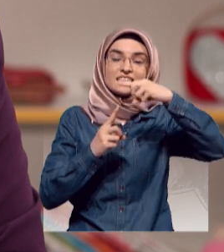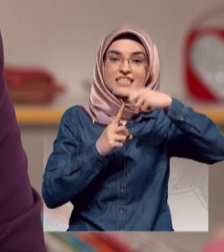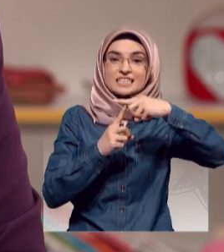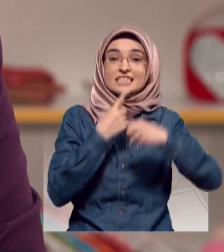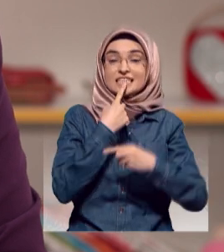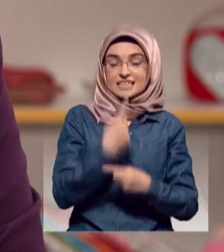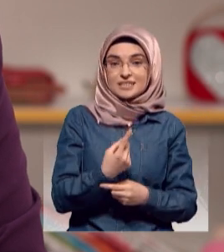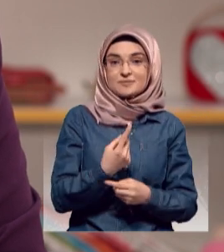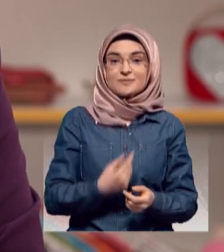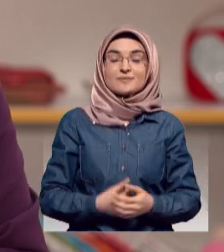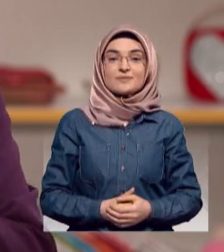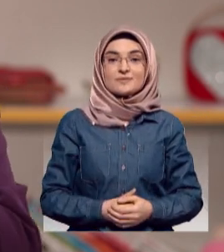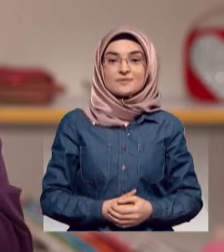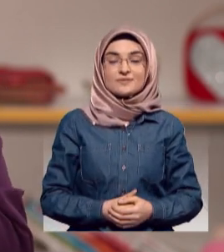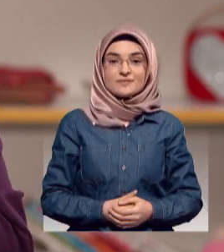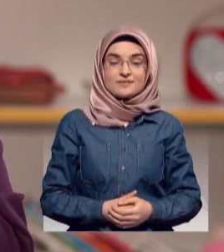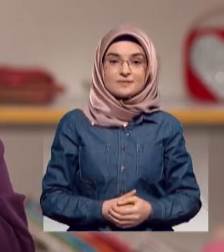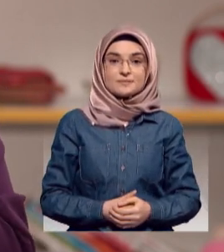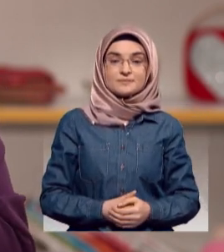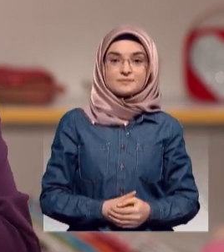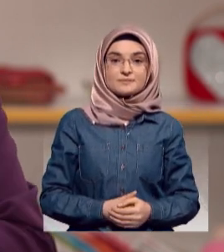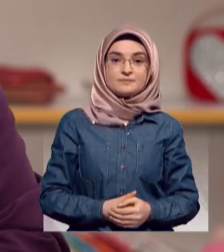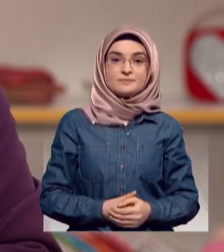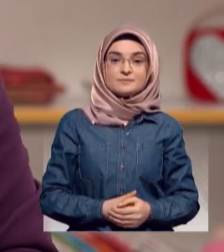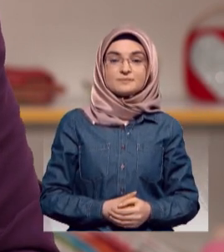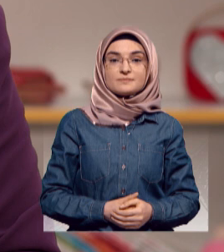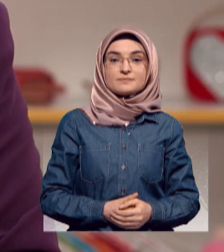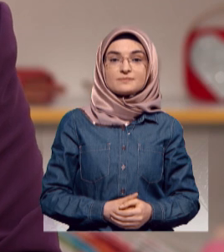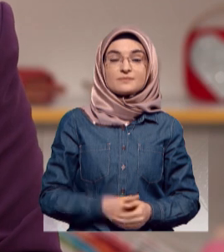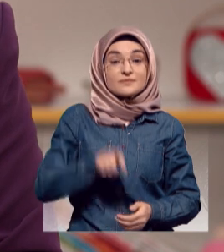mu? Ben şıkırt diyeyim, siz de şukurt deyin.